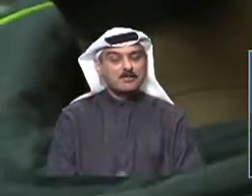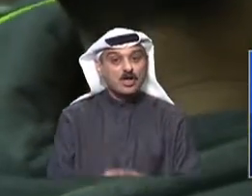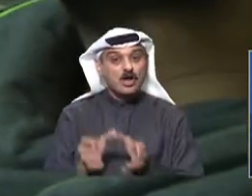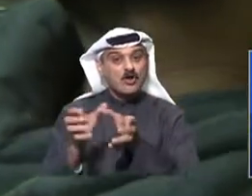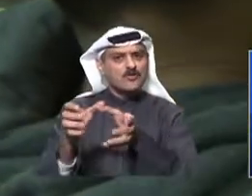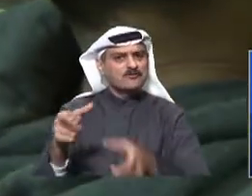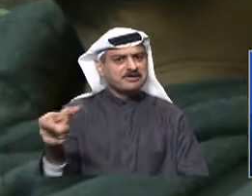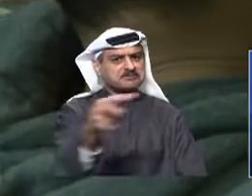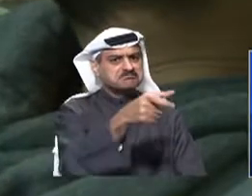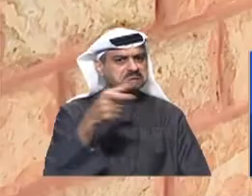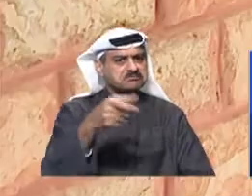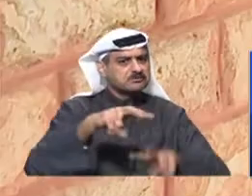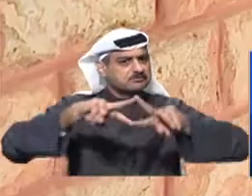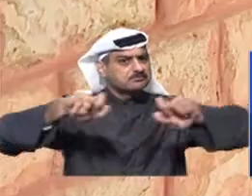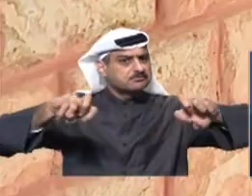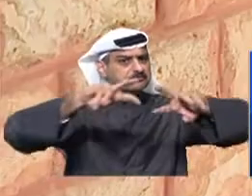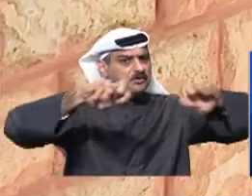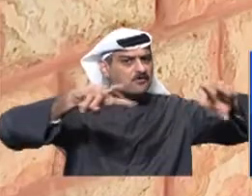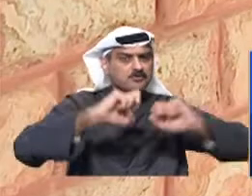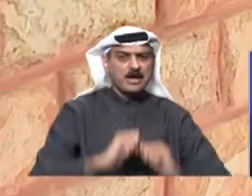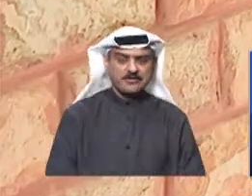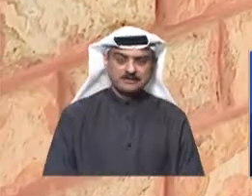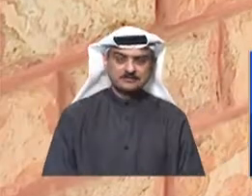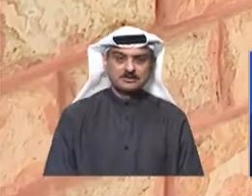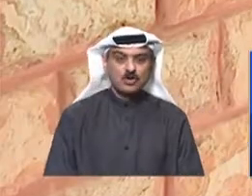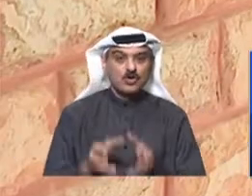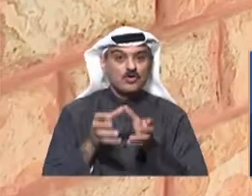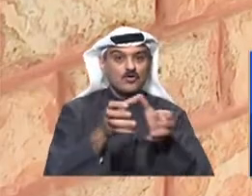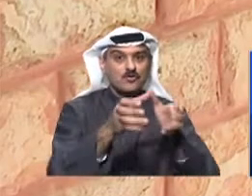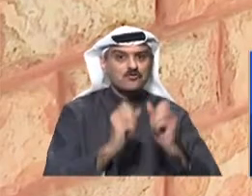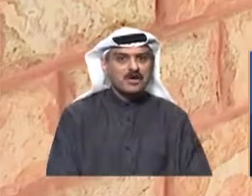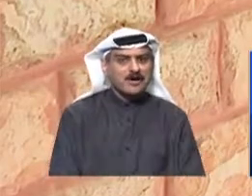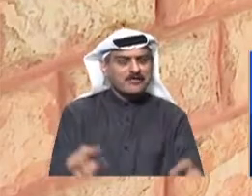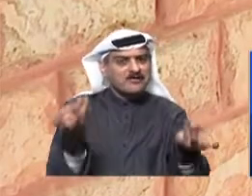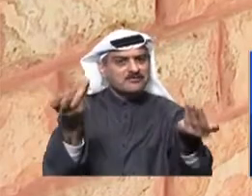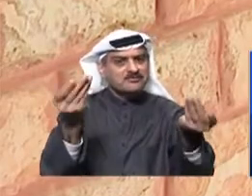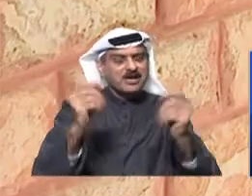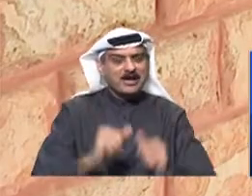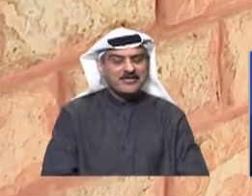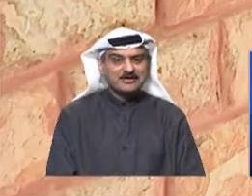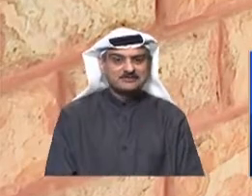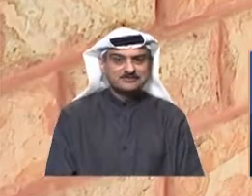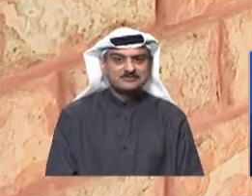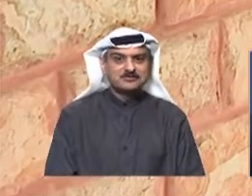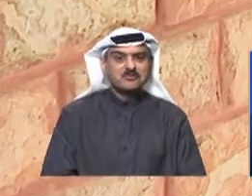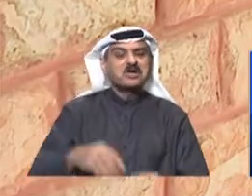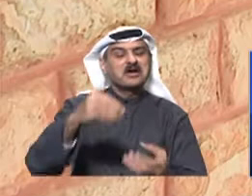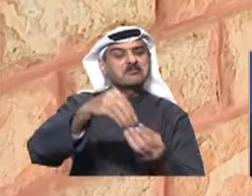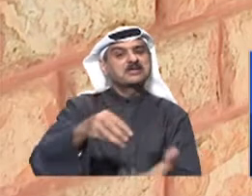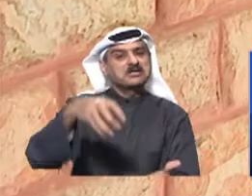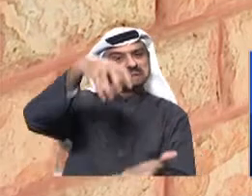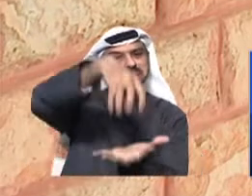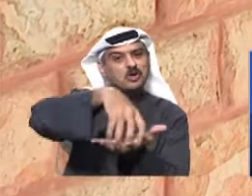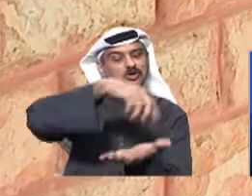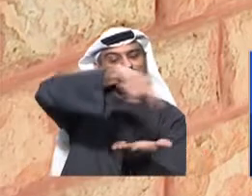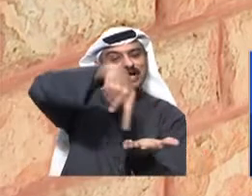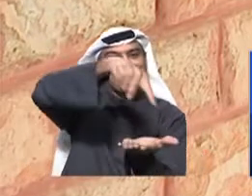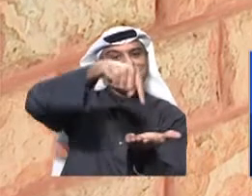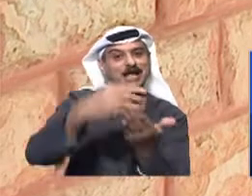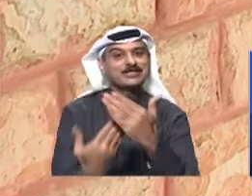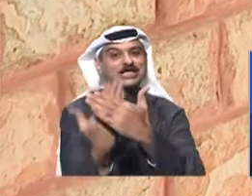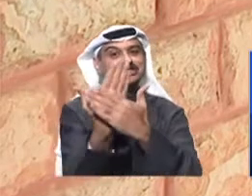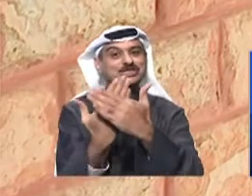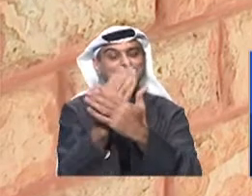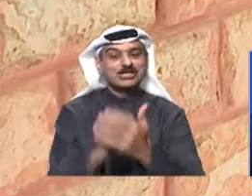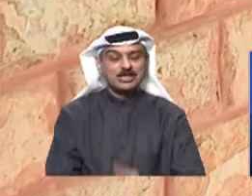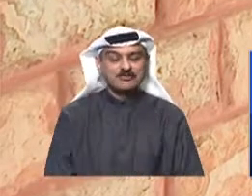الميداني، يتم المسح الميداني، ثم فريق تحديث البيانات، ثم الى تحديث تركيب العدادات. لما يتم تركيب العدادات